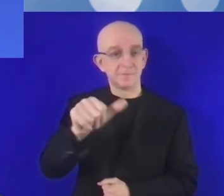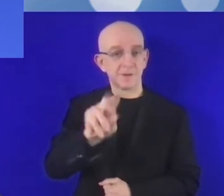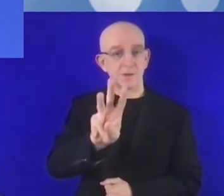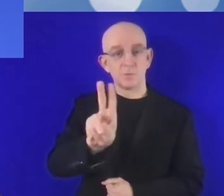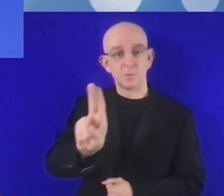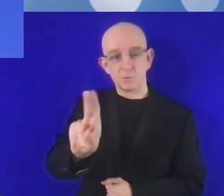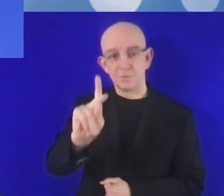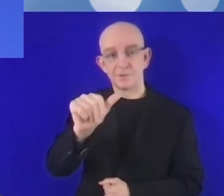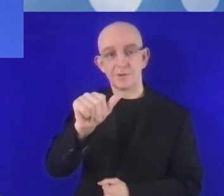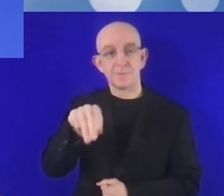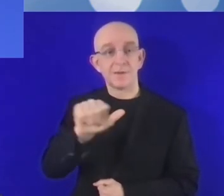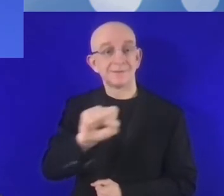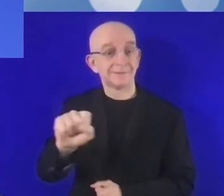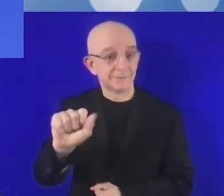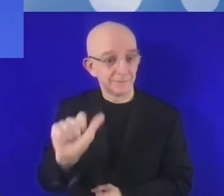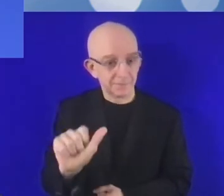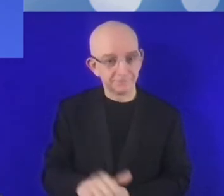étudiante à Togo.